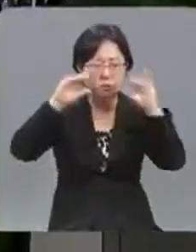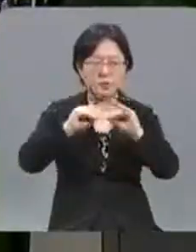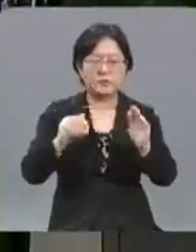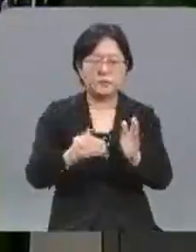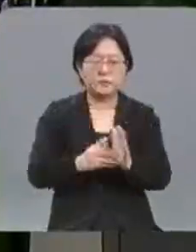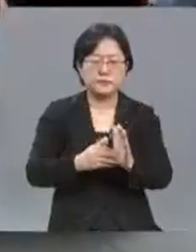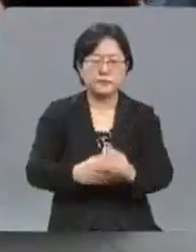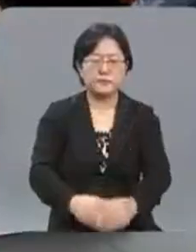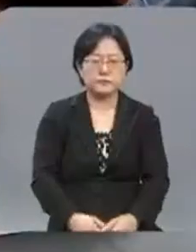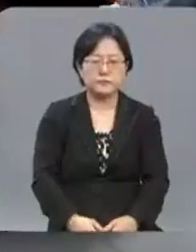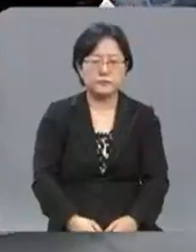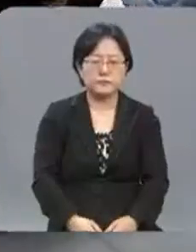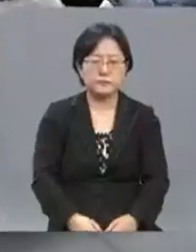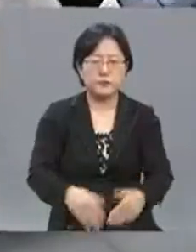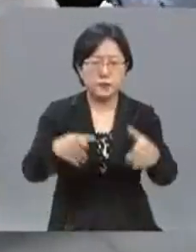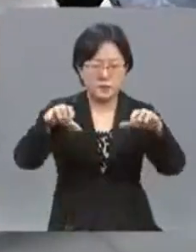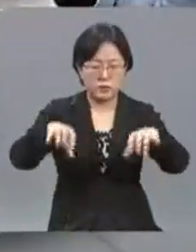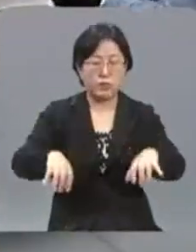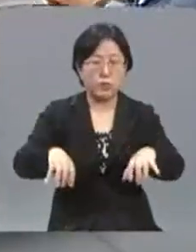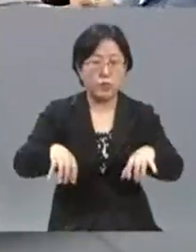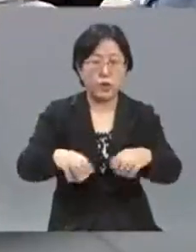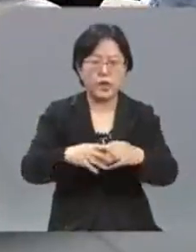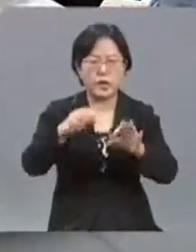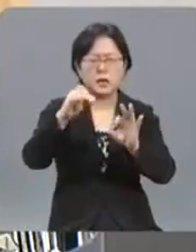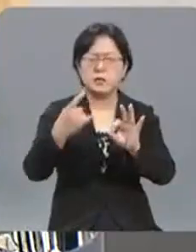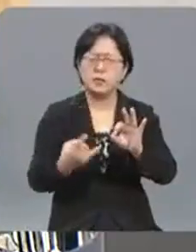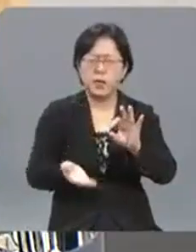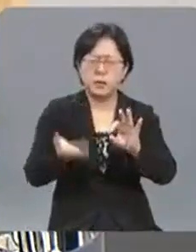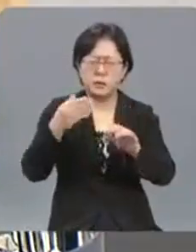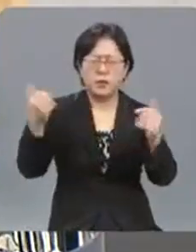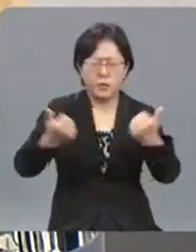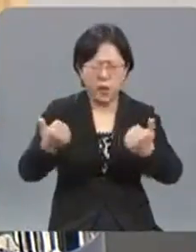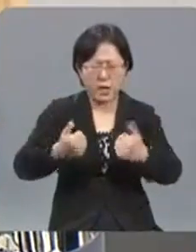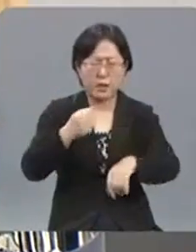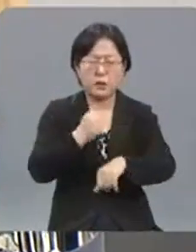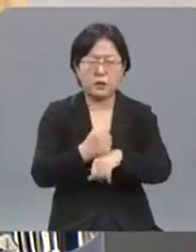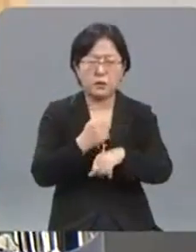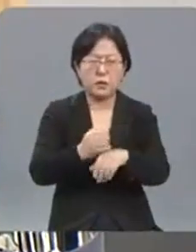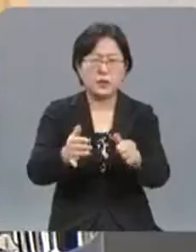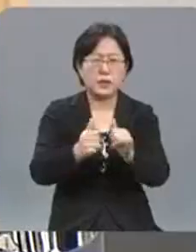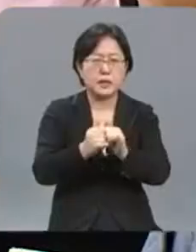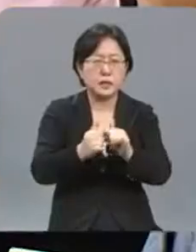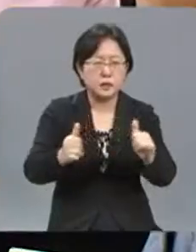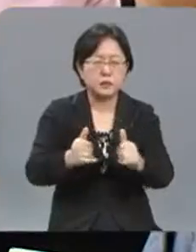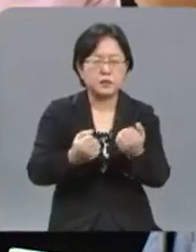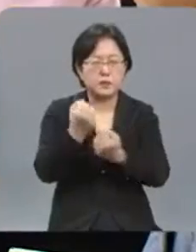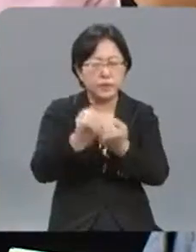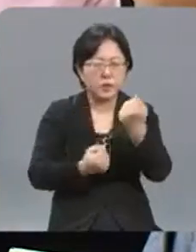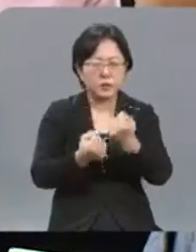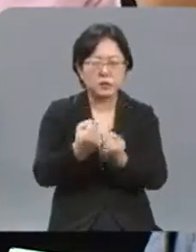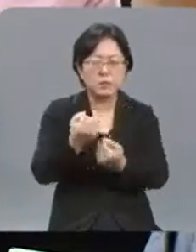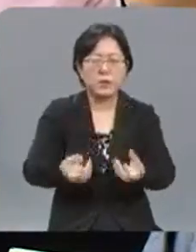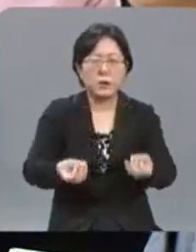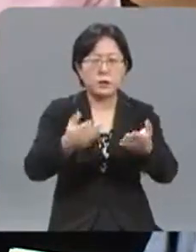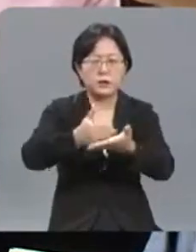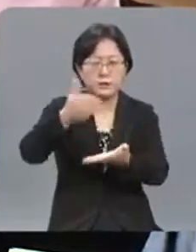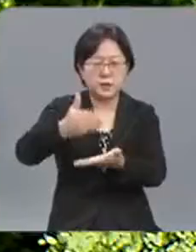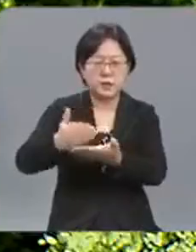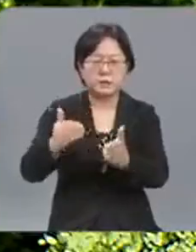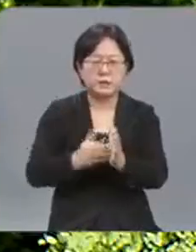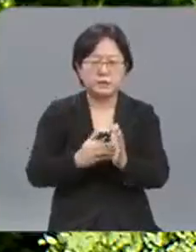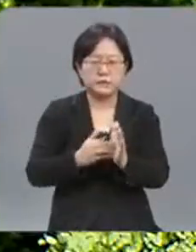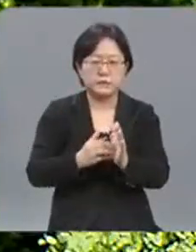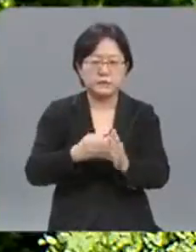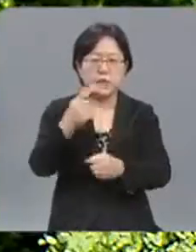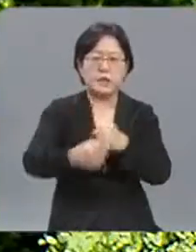모았습니다. 두 지자체는 10여 차례 넘게 면담을 했고 주민 설득을 위해 설명회를 열었습니다.